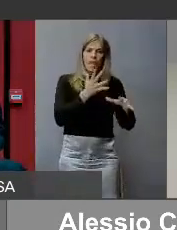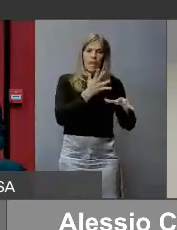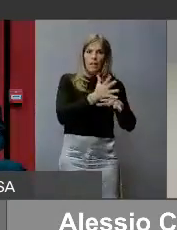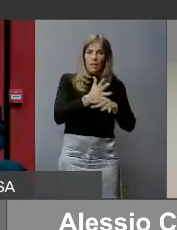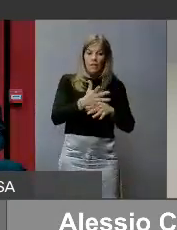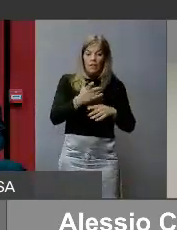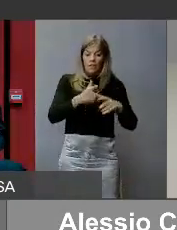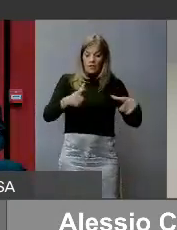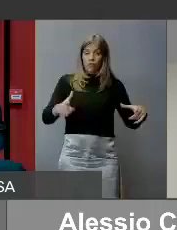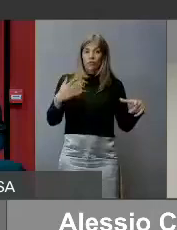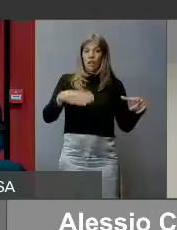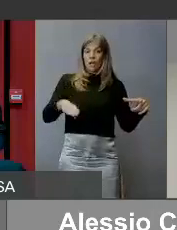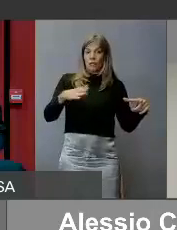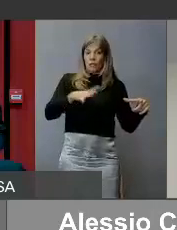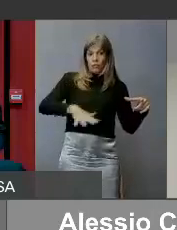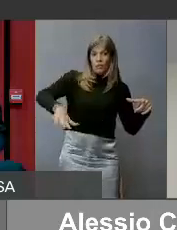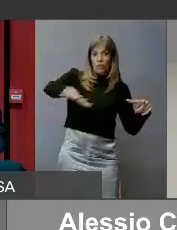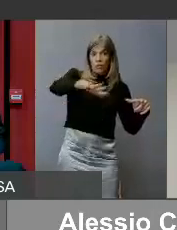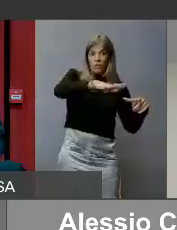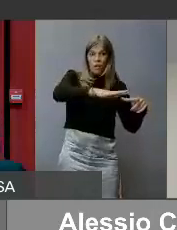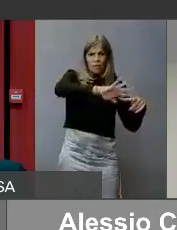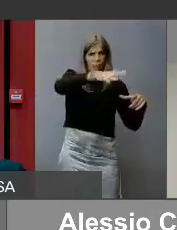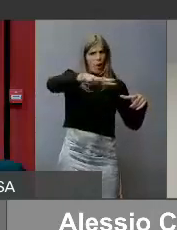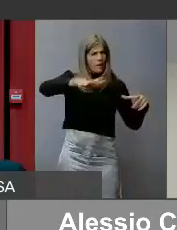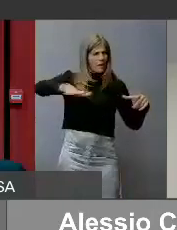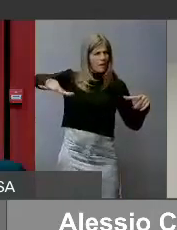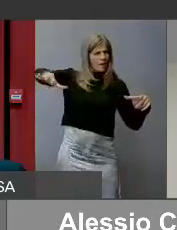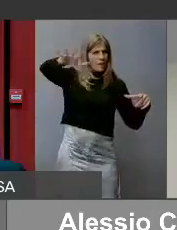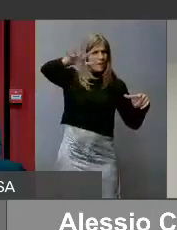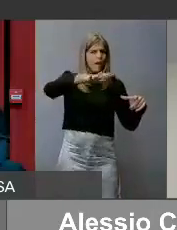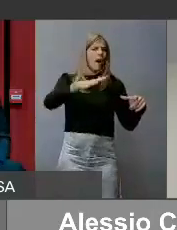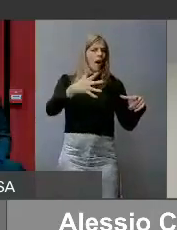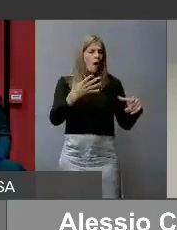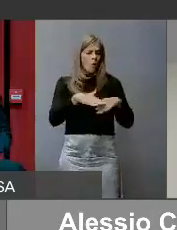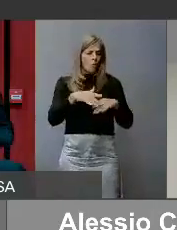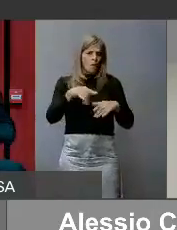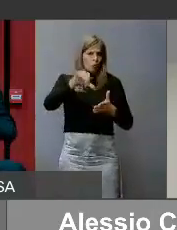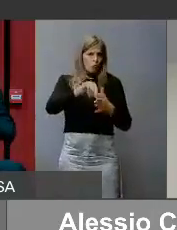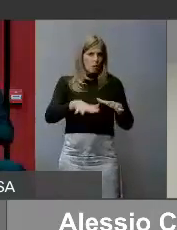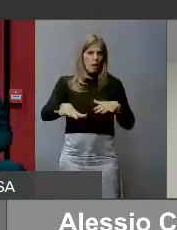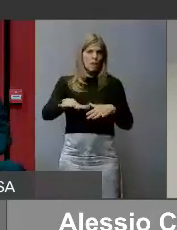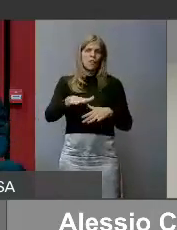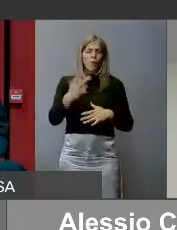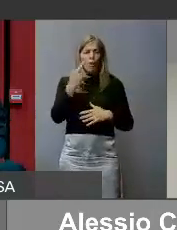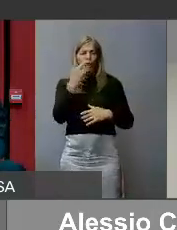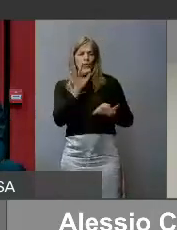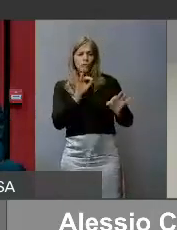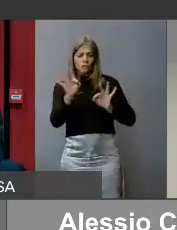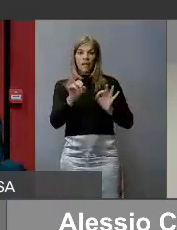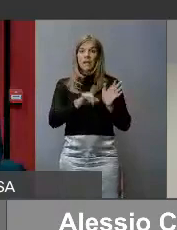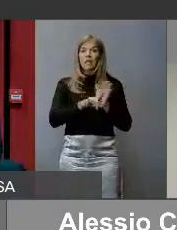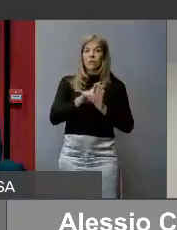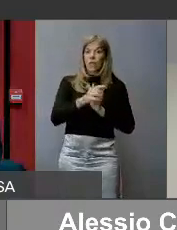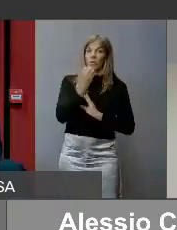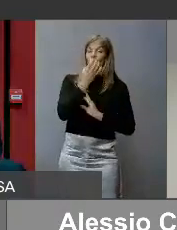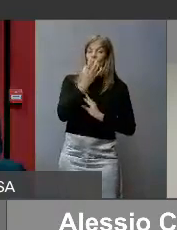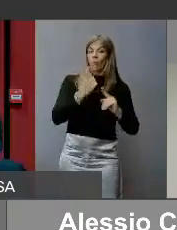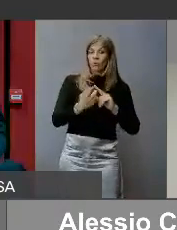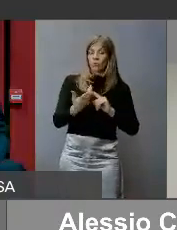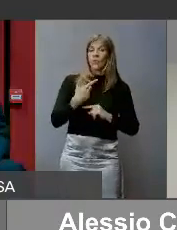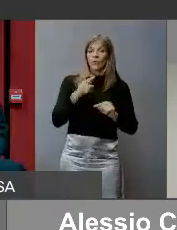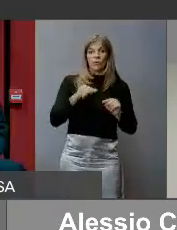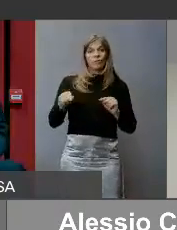utilizzati anche su su genova e devo dire che qualche segnale ce l'abbiamo positivo nel senso che non era mai